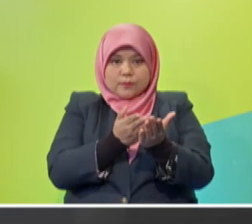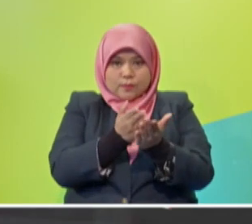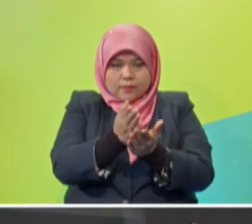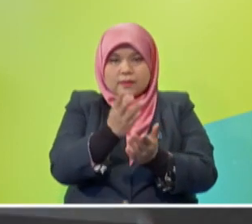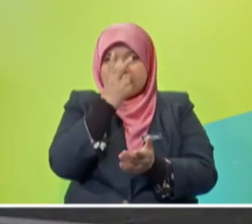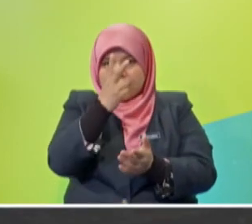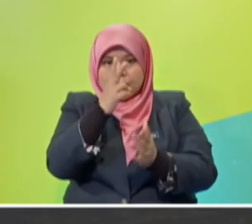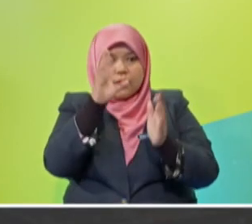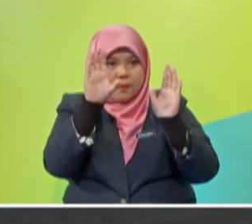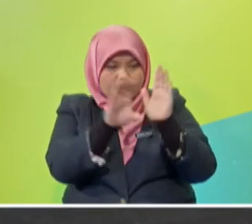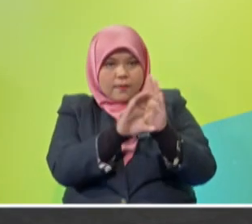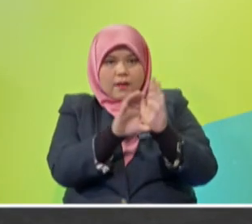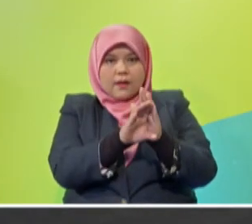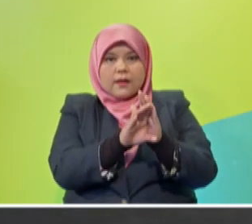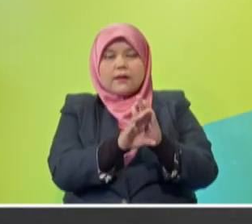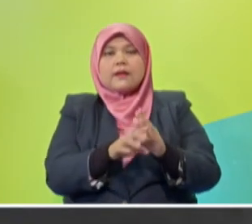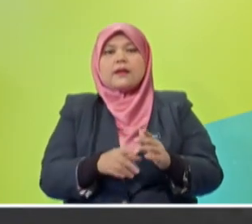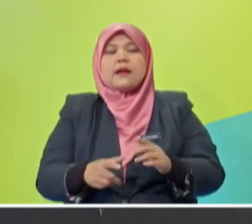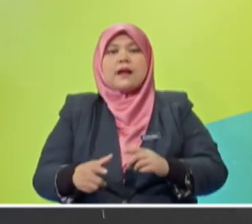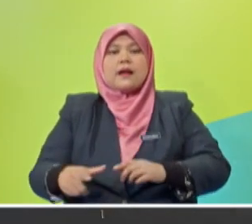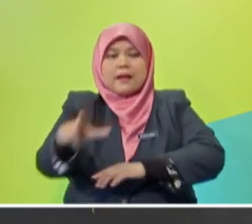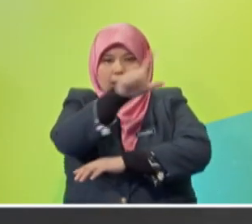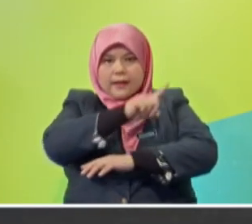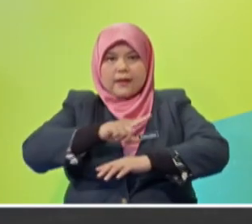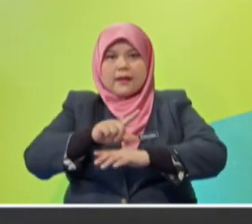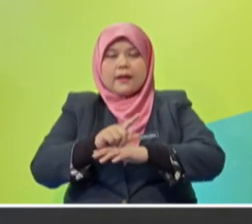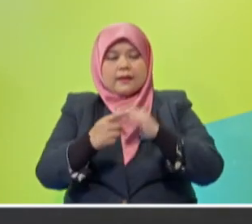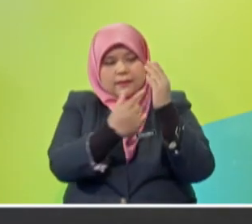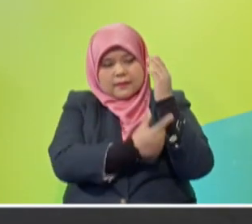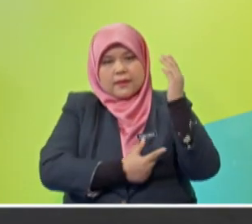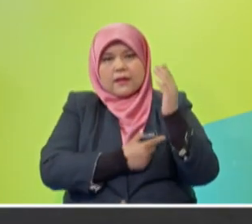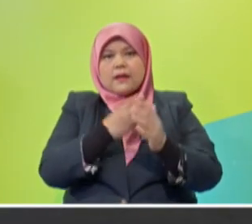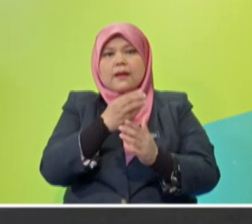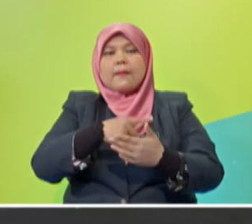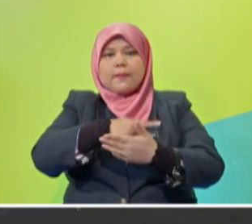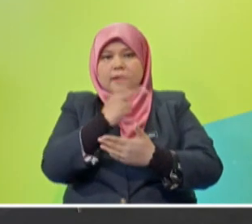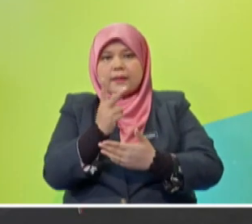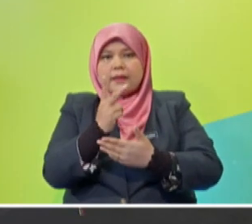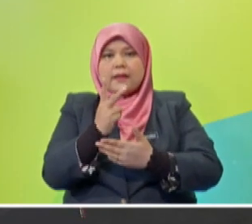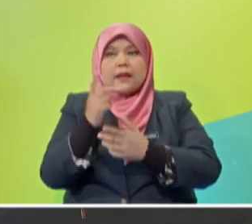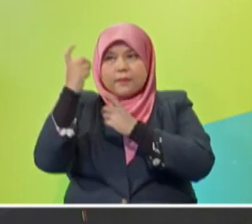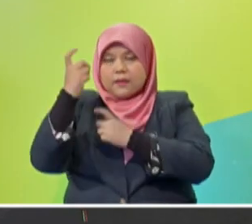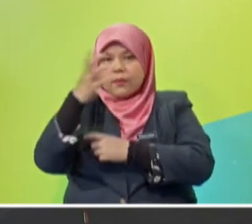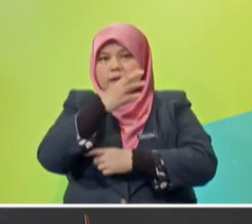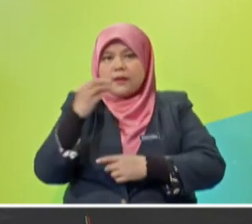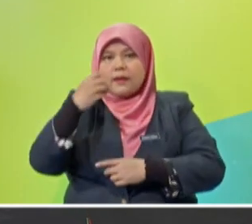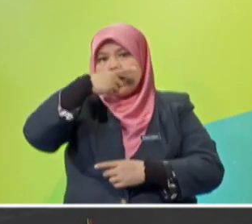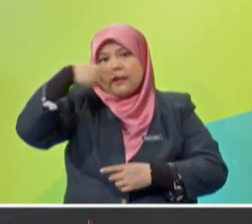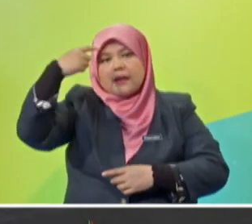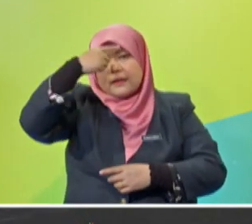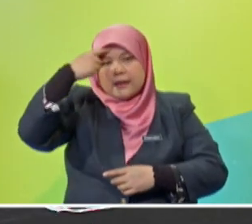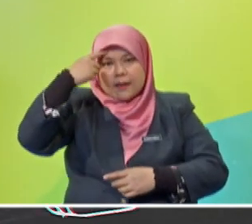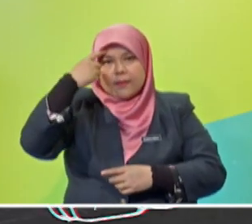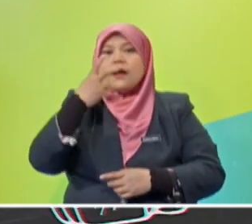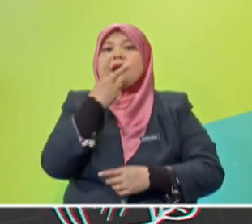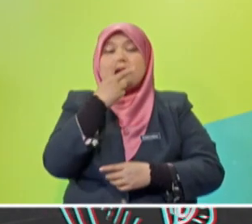ladang getah. Okey, kita ada gambar juga tanaman padi, kelapa sawit dan juga lada hitam. Kalau siapa tak pernah tengok pokok lada hitam,